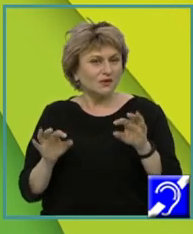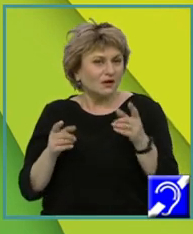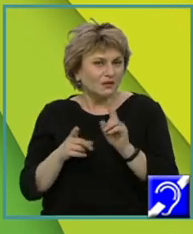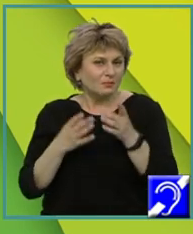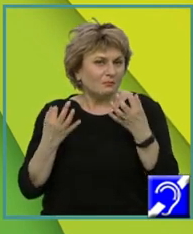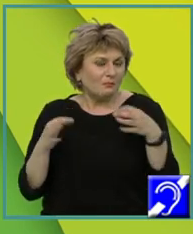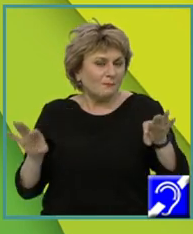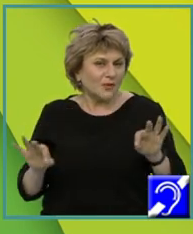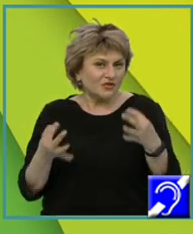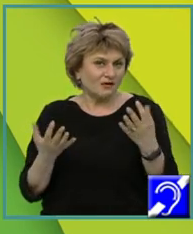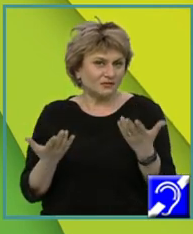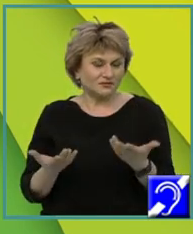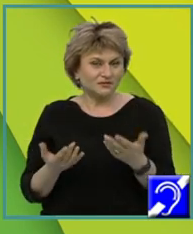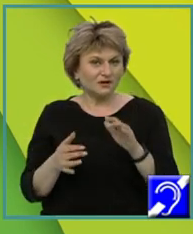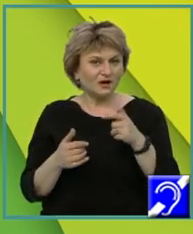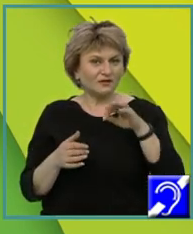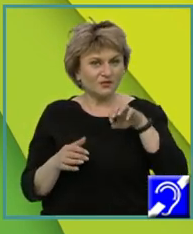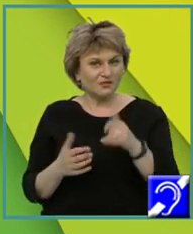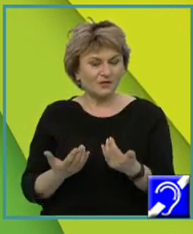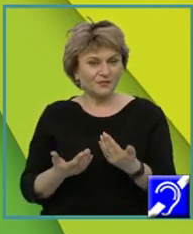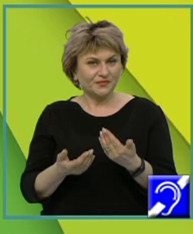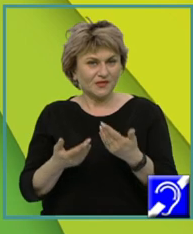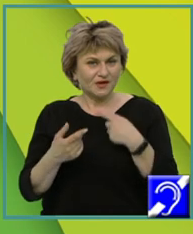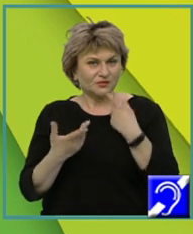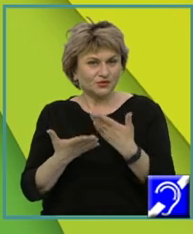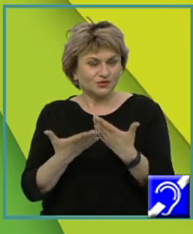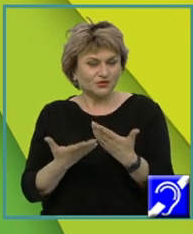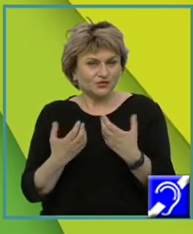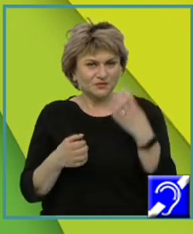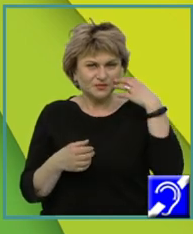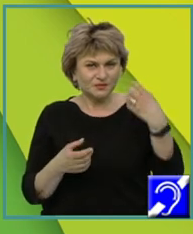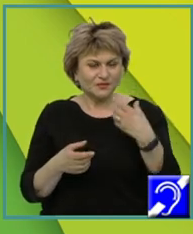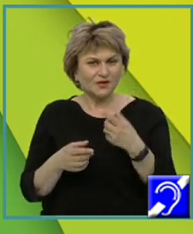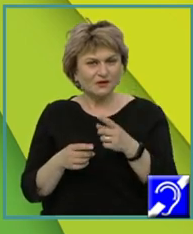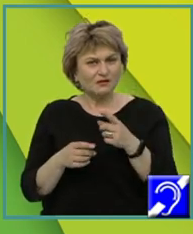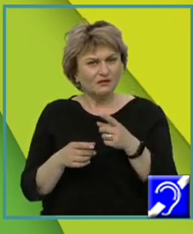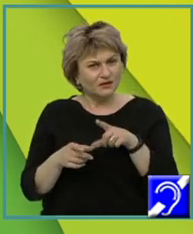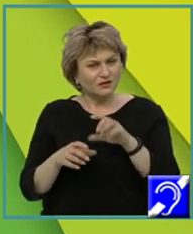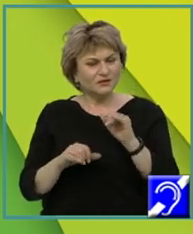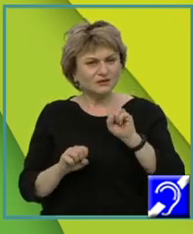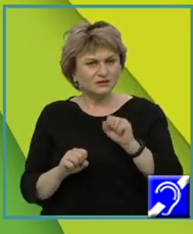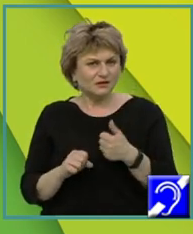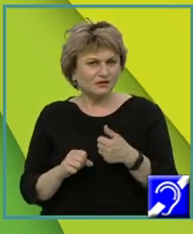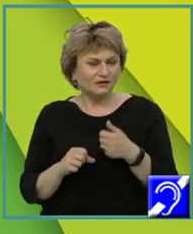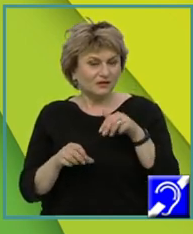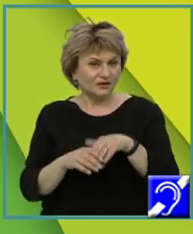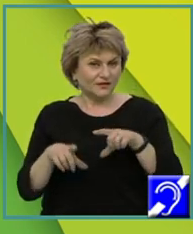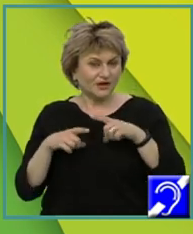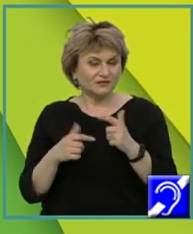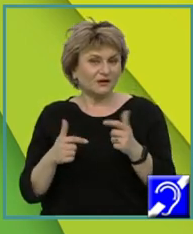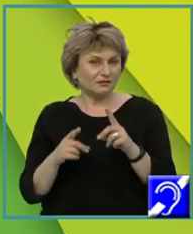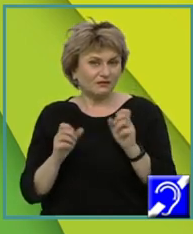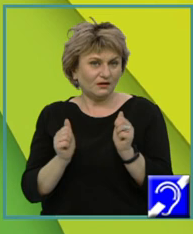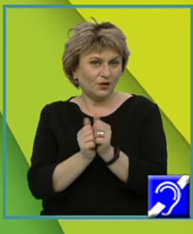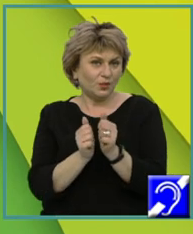in sinteză ca temă Drama unui intelectual chinuit de incertitudine în viața de cuplu